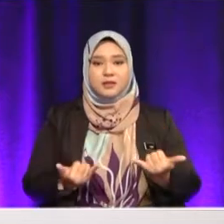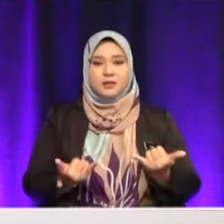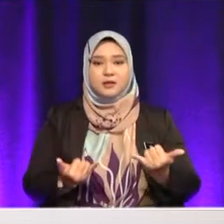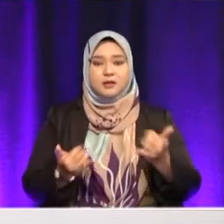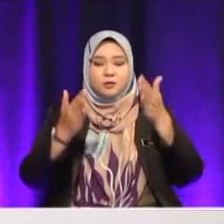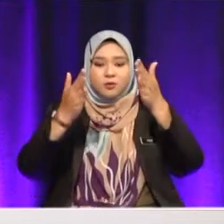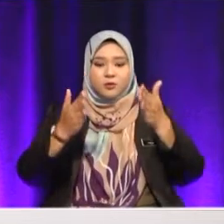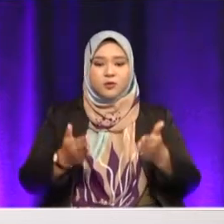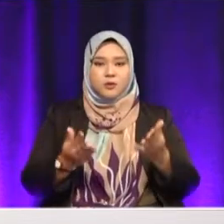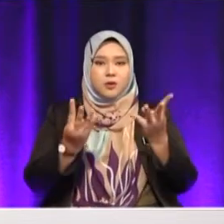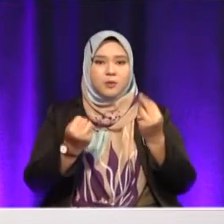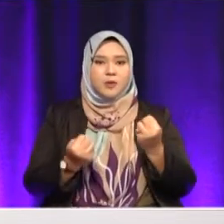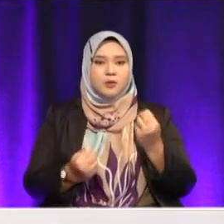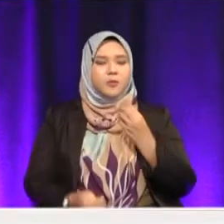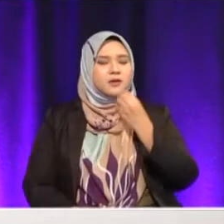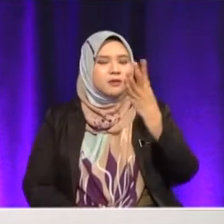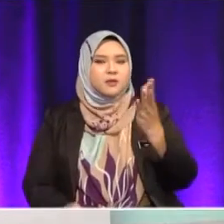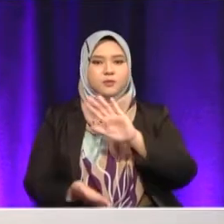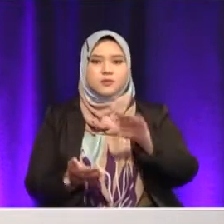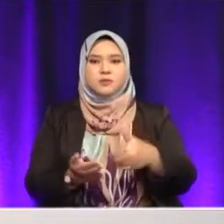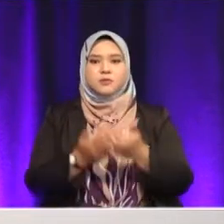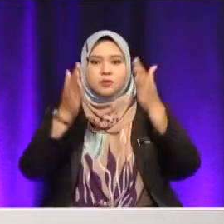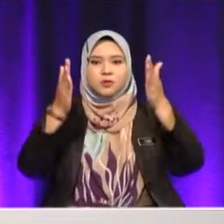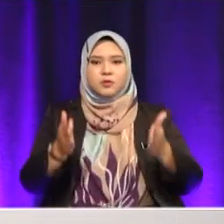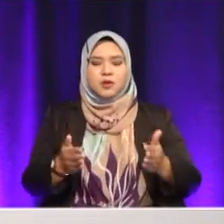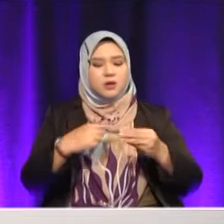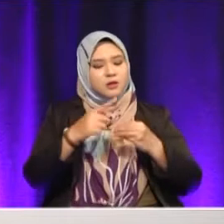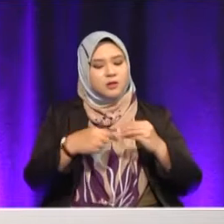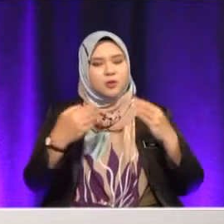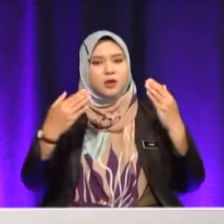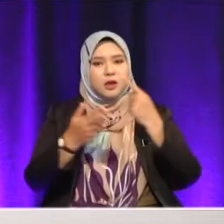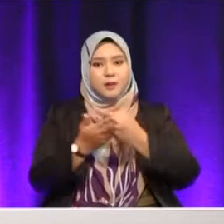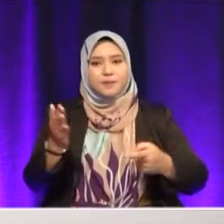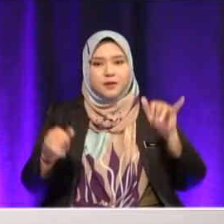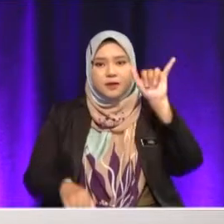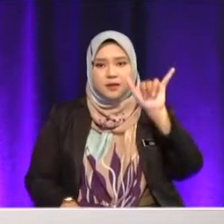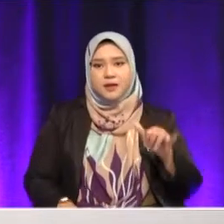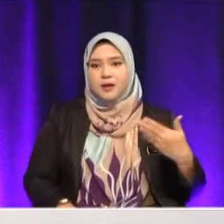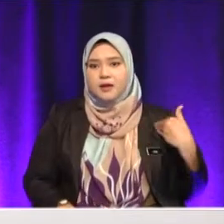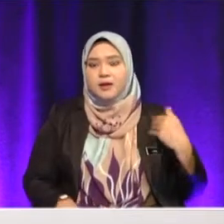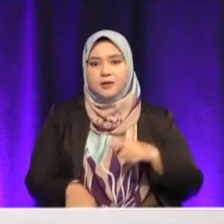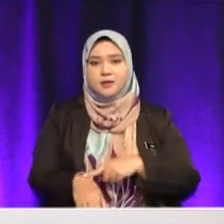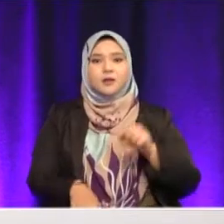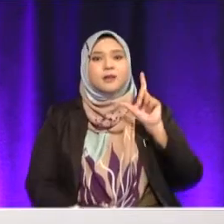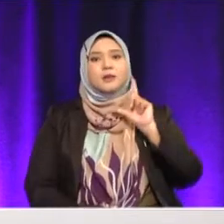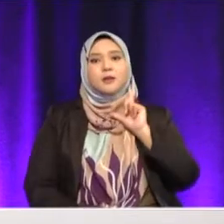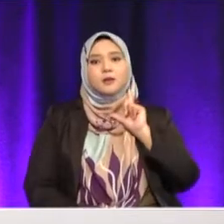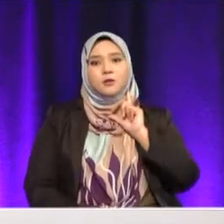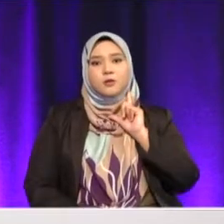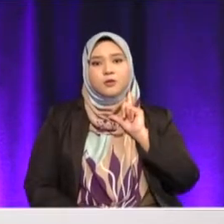lapisan masyarakat dari dalam dan luar negeri melalui program ini pada